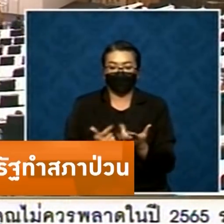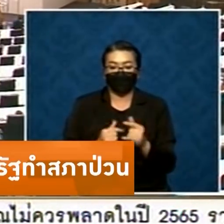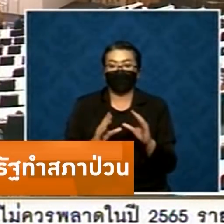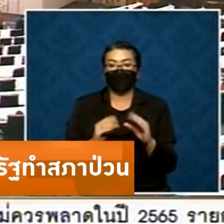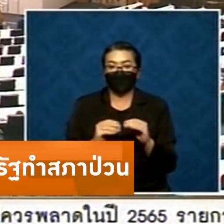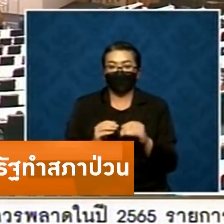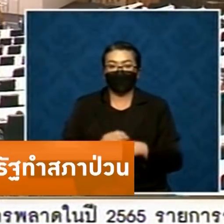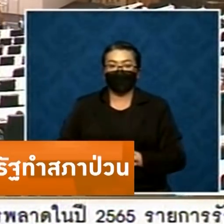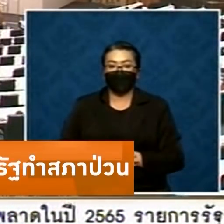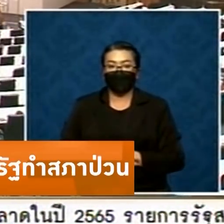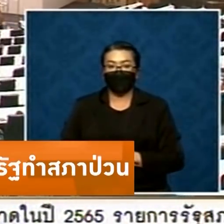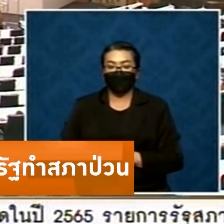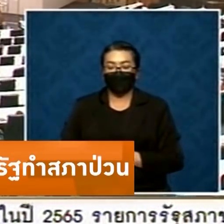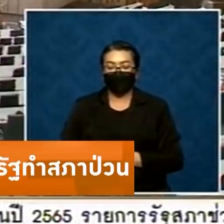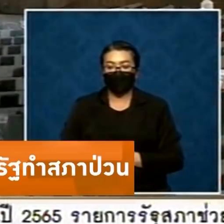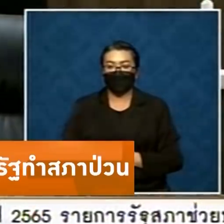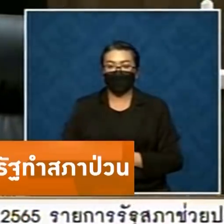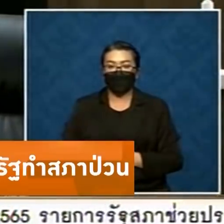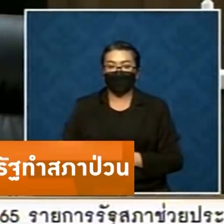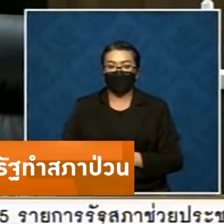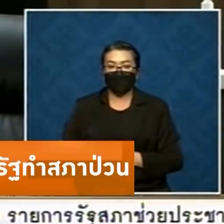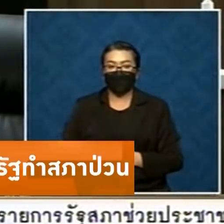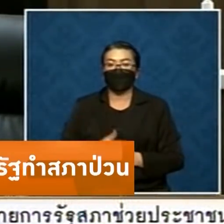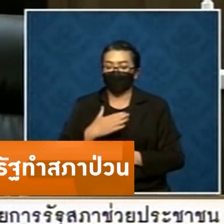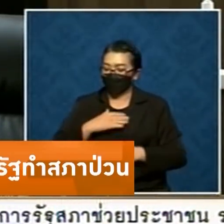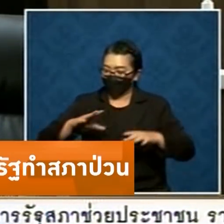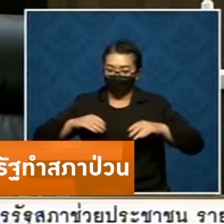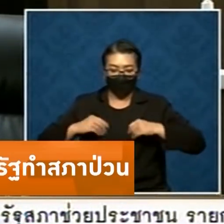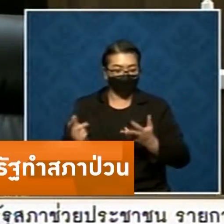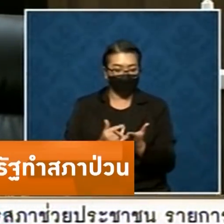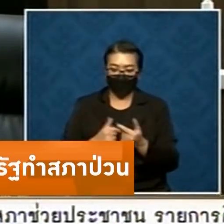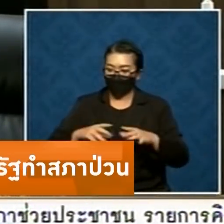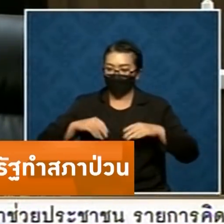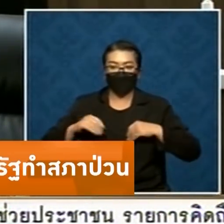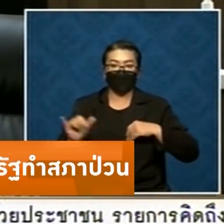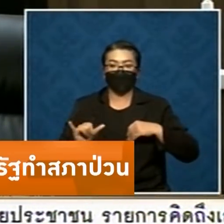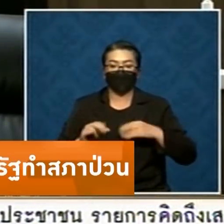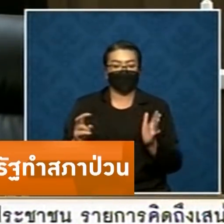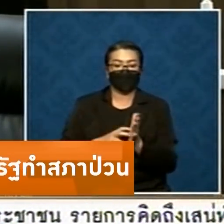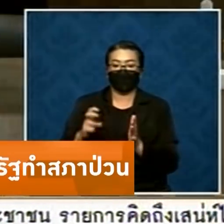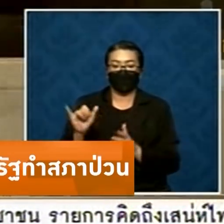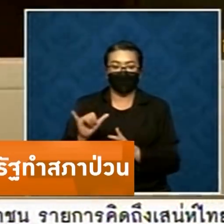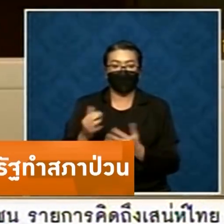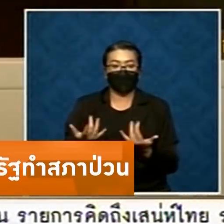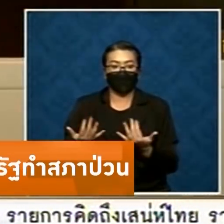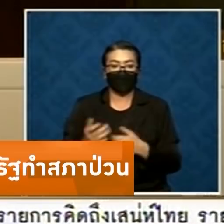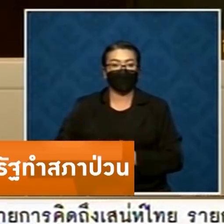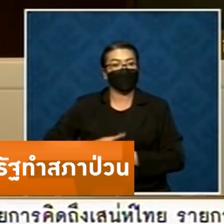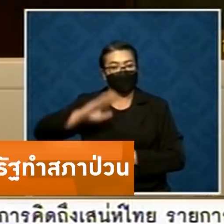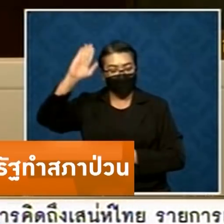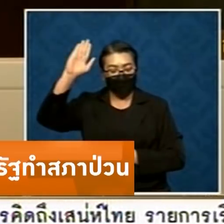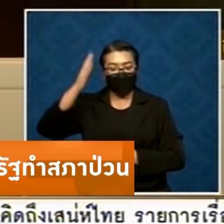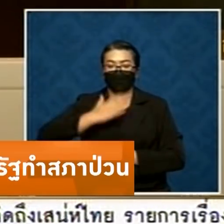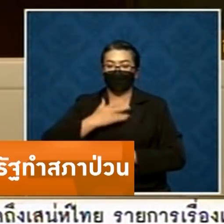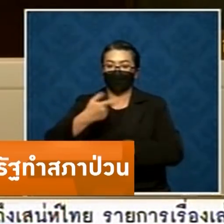ของเพื่อไทยนั้นการทำให้เกิดเหตุการณ์ศุภารมย์นั้นเป็นเครื่องมือในการขับไล่พลเอกประยุทธ์จันทร์โอชาออกไปปัญหา